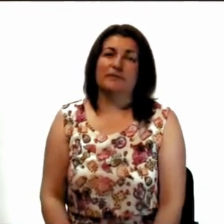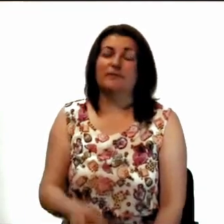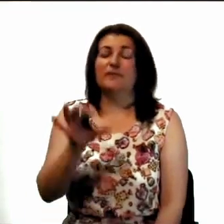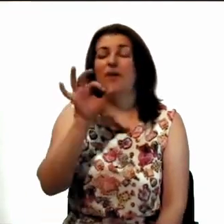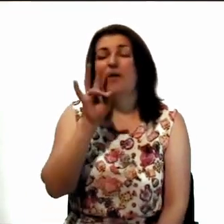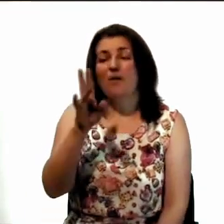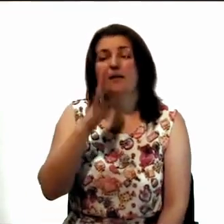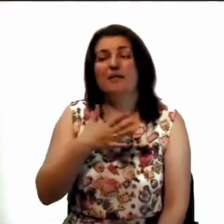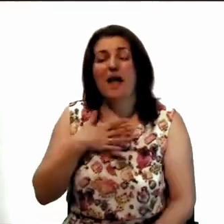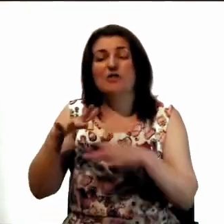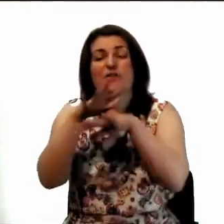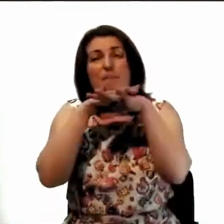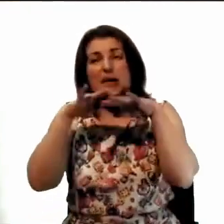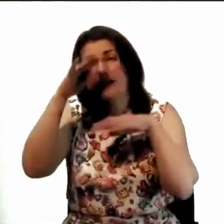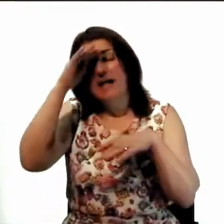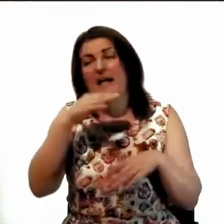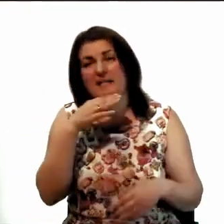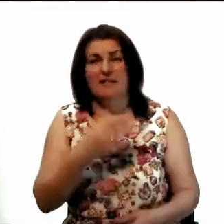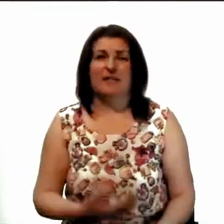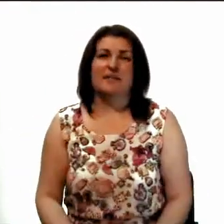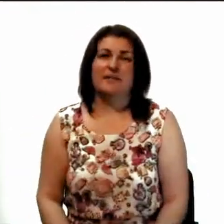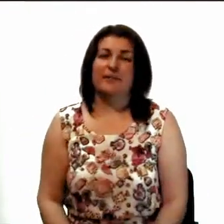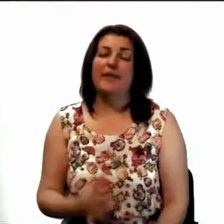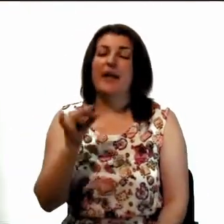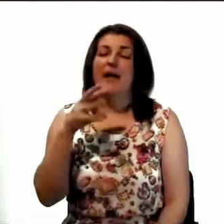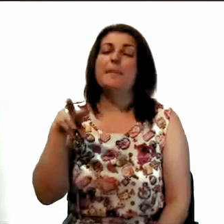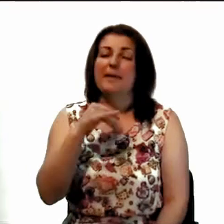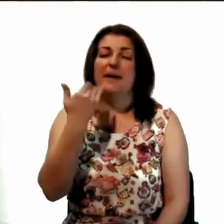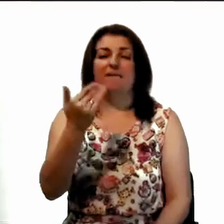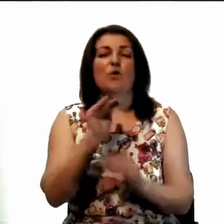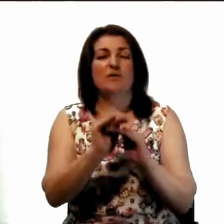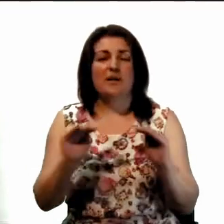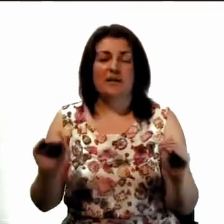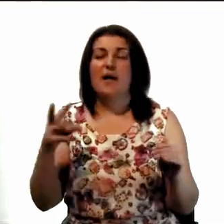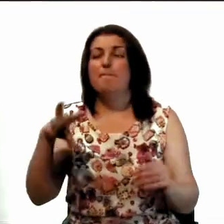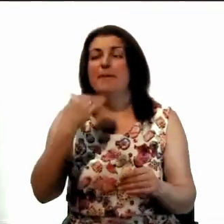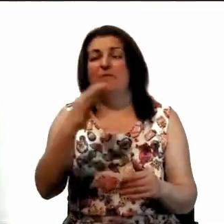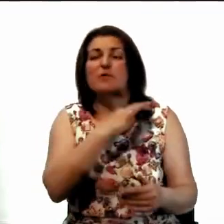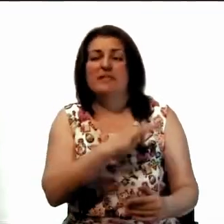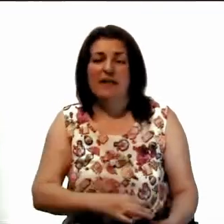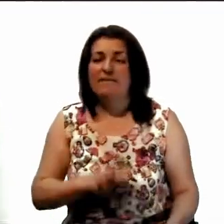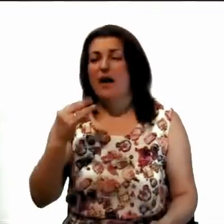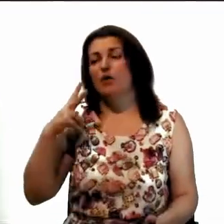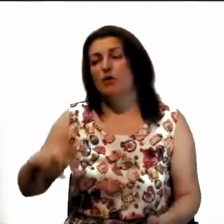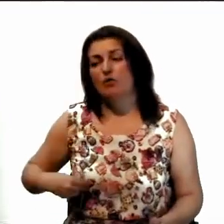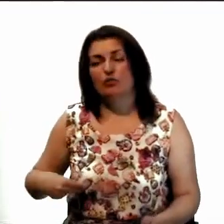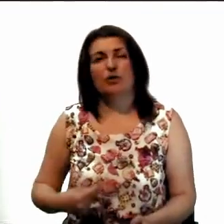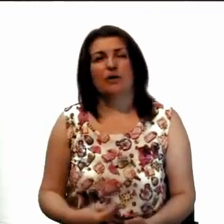Он наш Небесный Отец. И мы Его дети, мы Его сыновья и дочери.